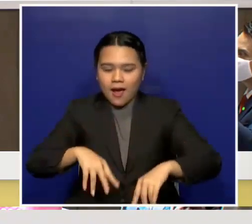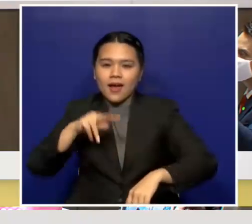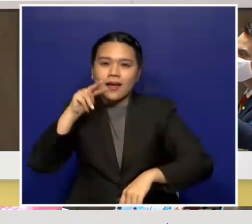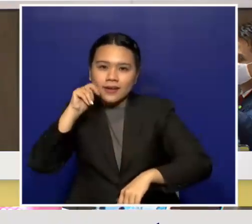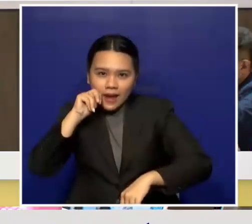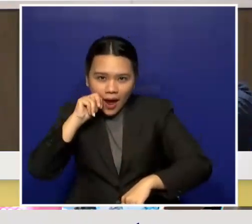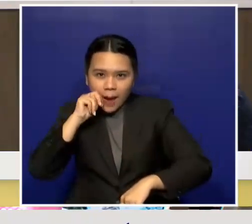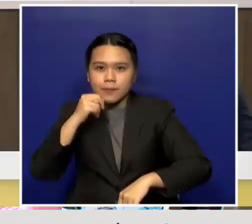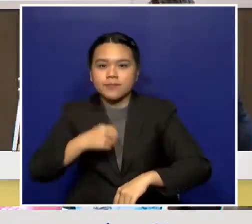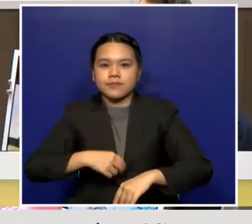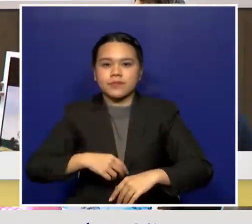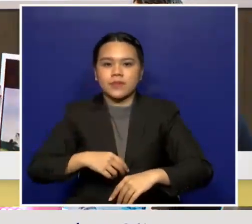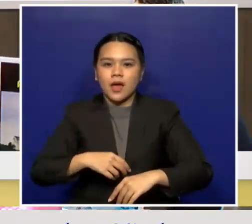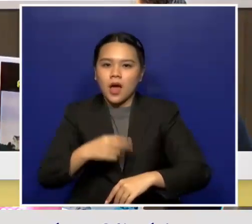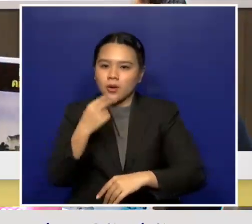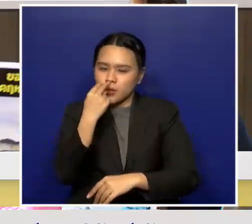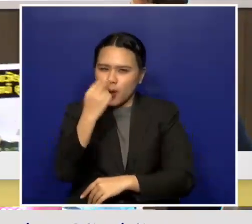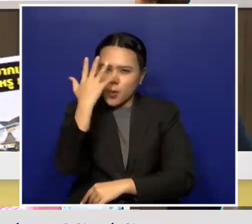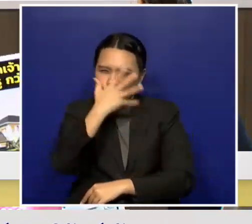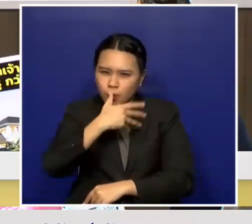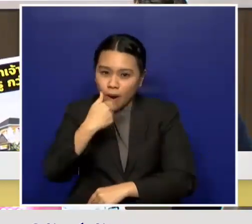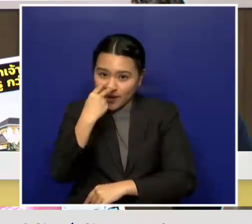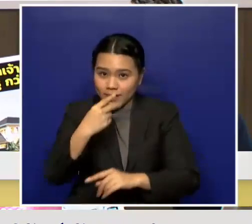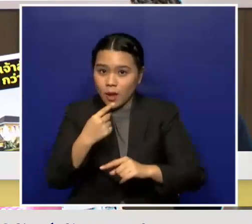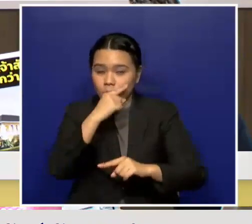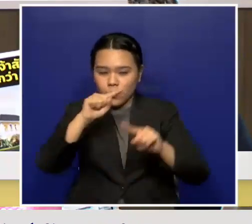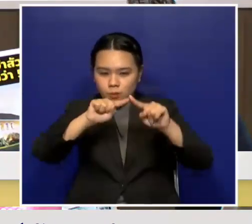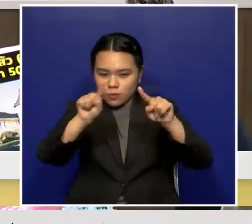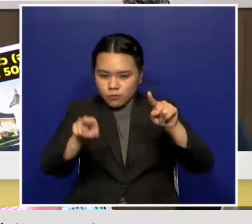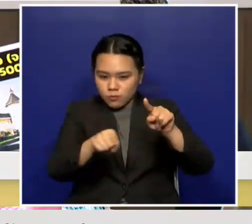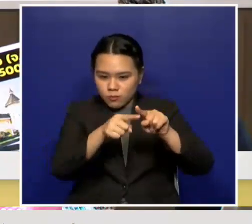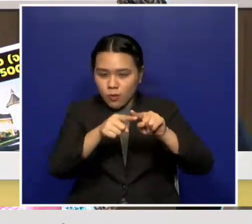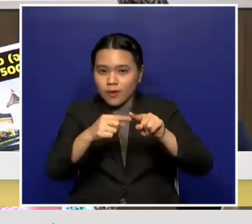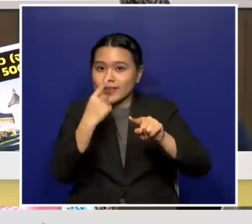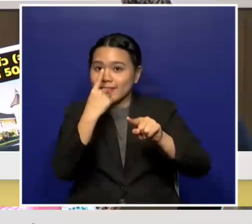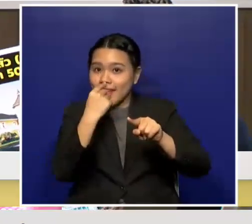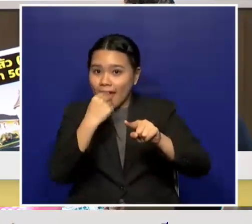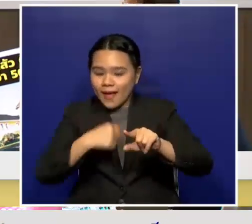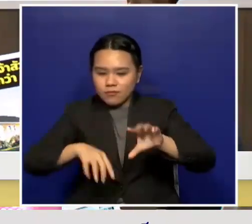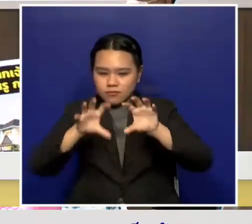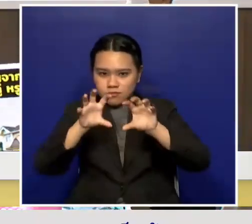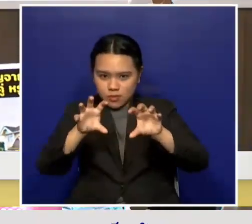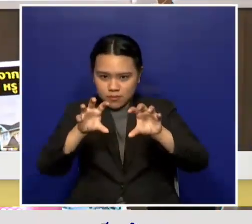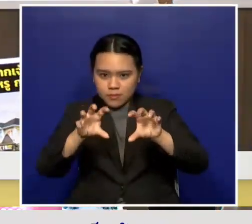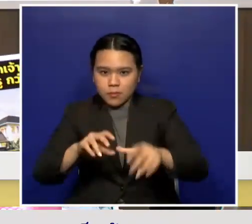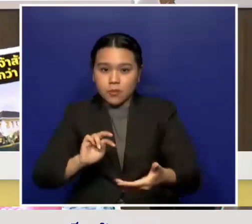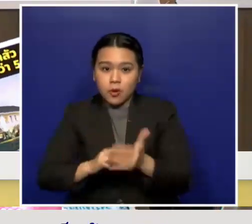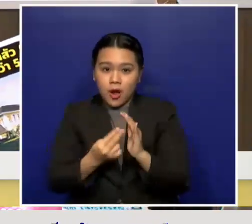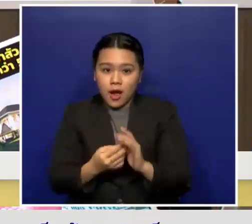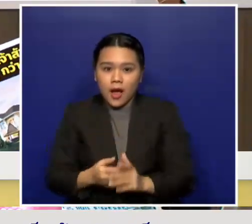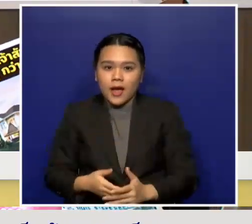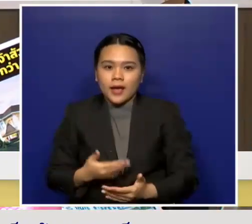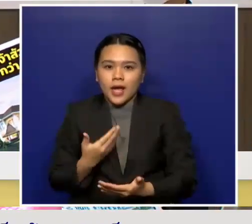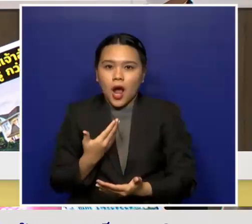วยมากเลยท่านดูนะฮะที่วงพี่น้องสื่อมวลชนดูนะครับวงสวยมากเลยนะผมไม่รับเงินชั่วนะไม่รับเงินคน